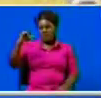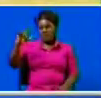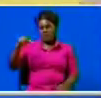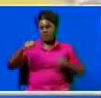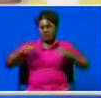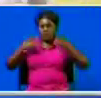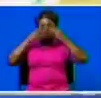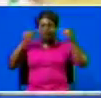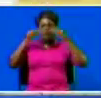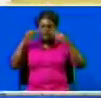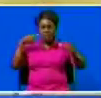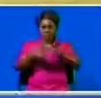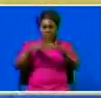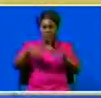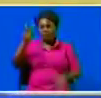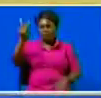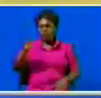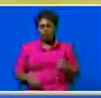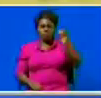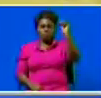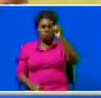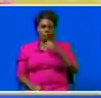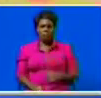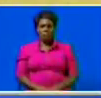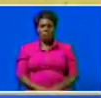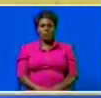Sofapaka wakawalaza Wazito FC 2-0.